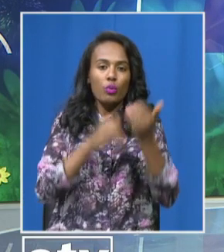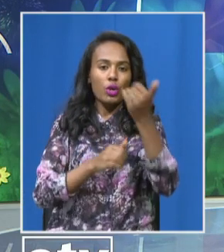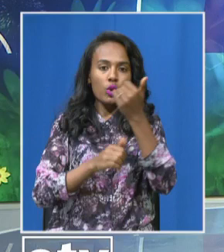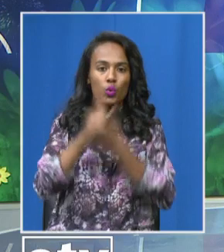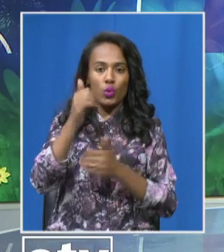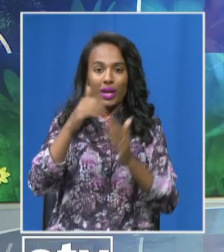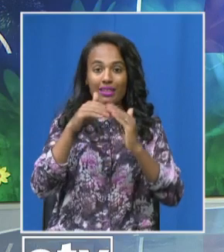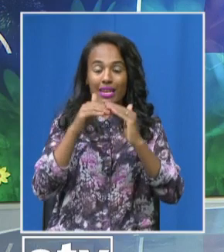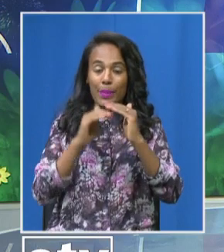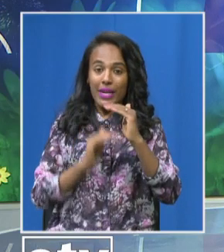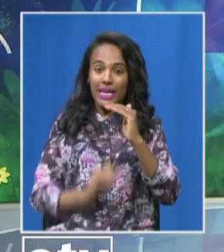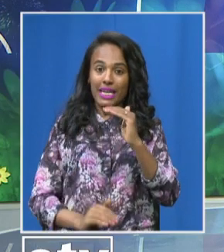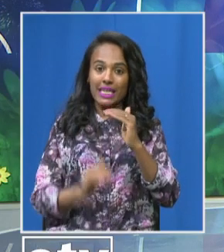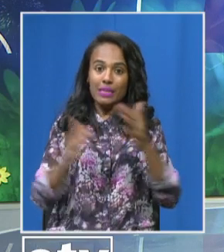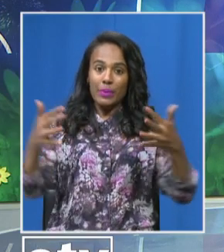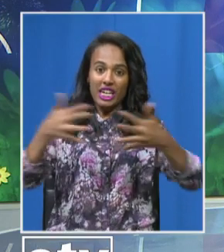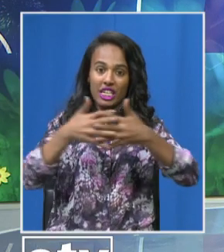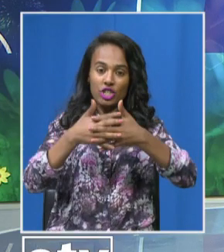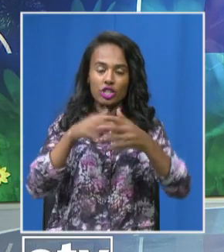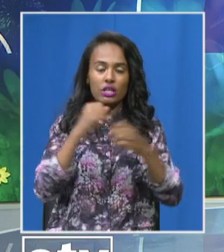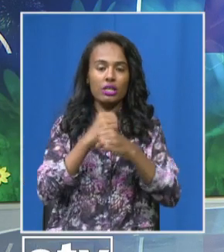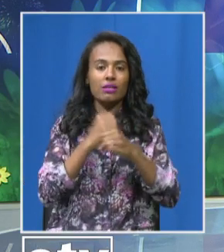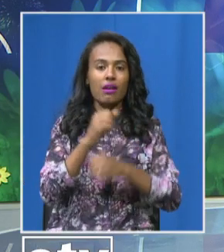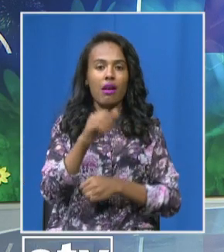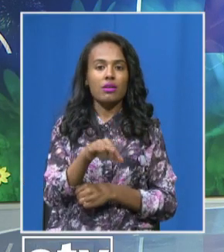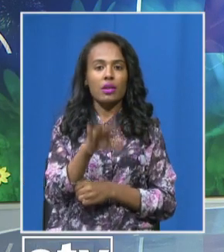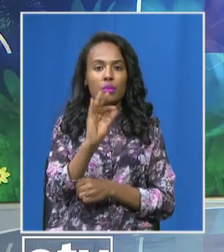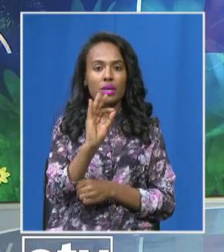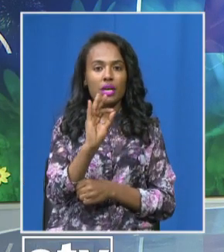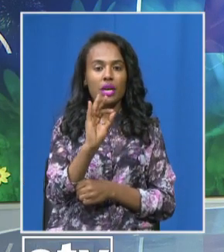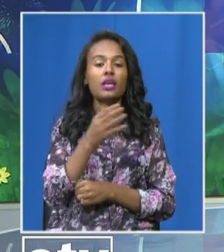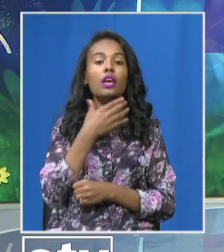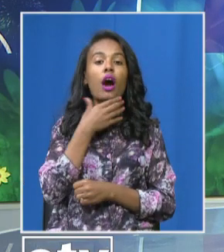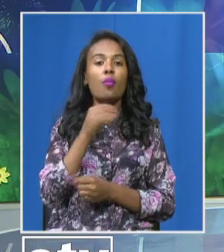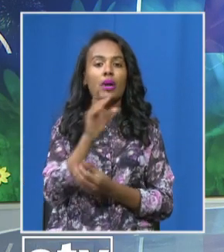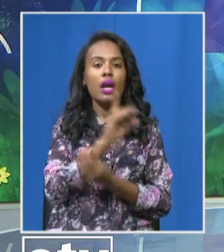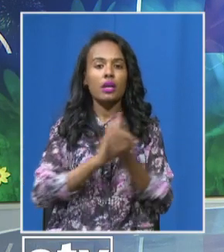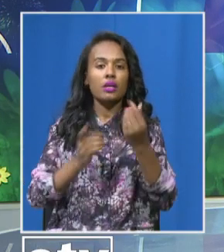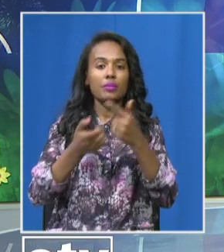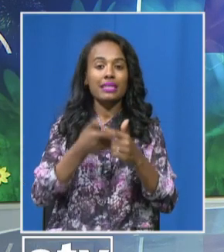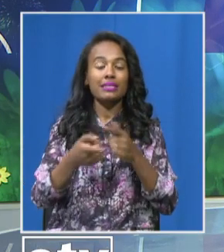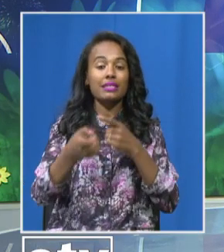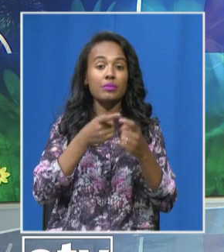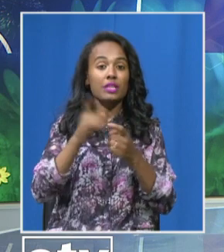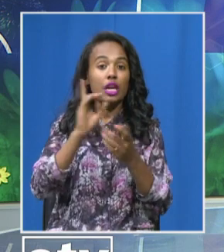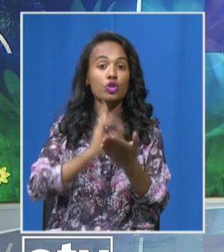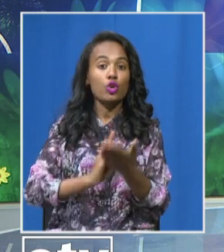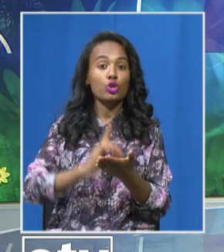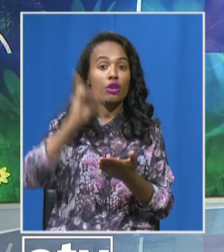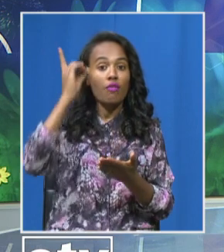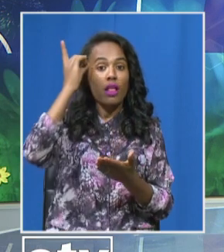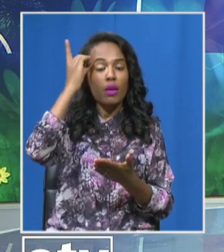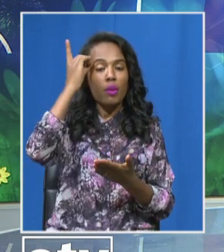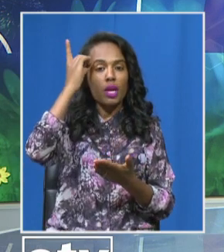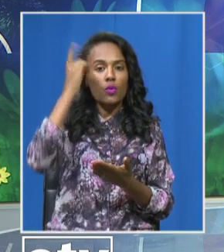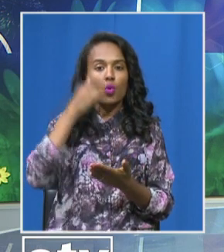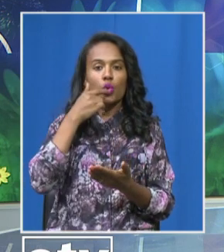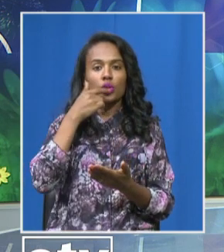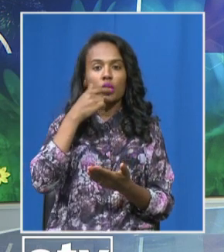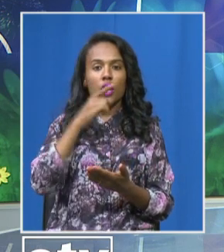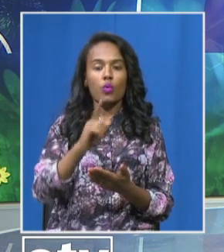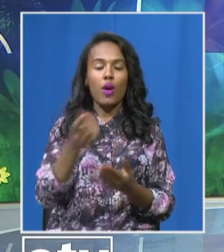ጉዳት ለመቀነስ በቅንጅት እየተሰራ እንደሚገኝ የአማራ ክልል ምክትል ርዕሰ መስተዳድር ዶክተር ፋንታማን ደፍሮ